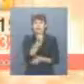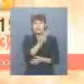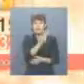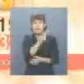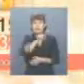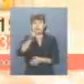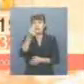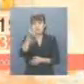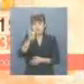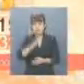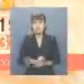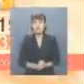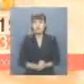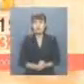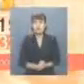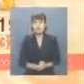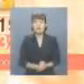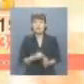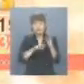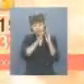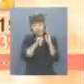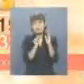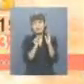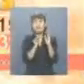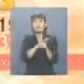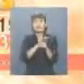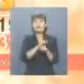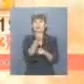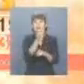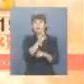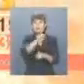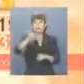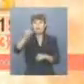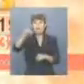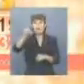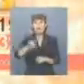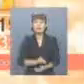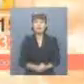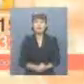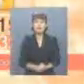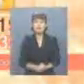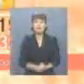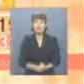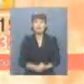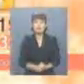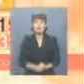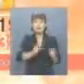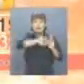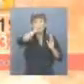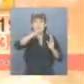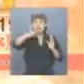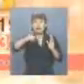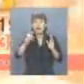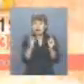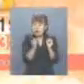ซียสตอนล่างของภาคอากาศเย็นอุณหภูมิระหว่าง 18-32 องศาเซลเซียสสำหรับบริเวณยอดดอยมีอากาศหนาวถึงหนาวจัด